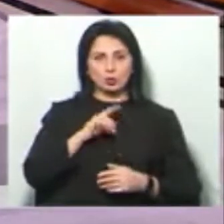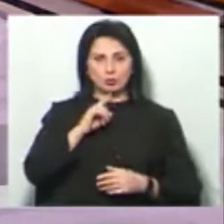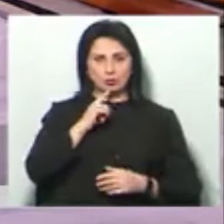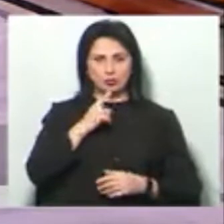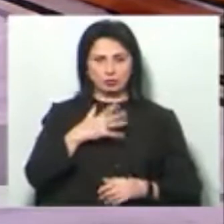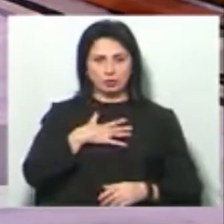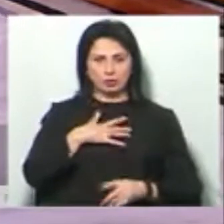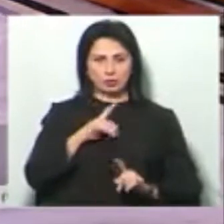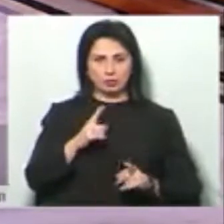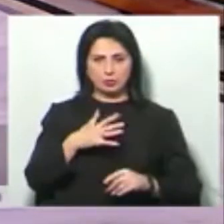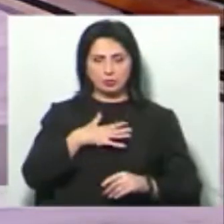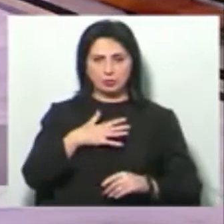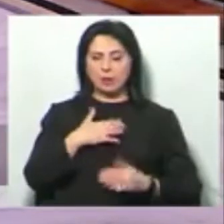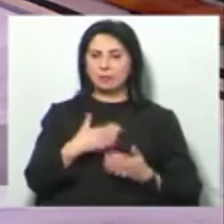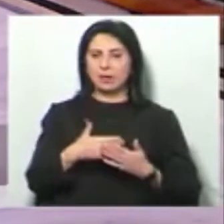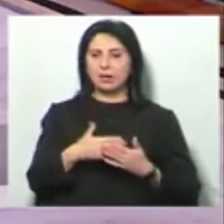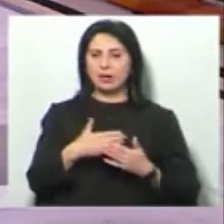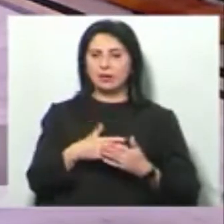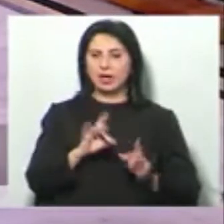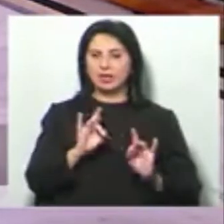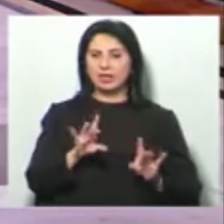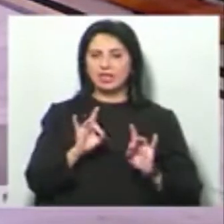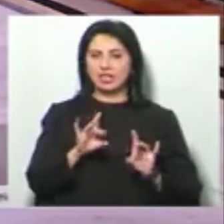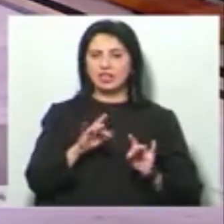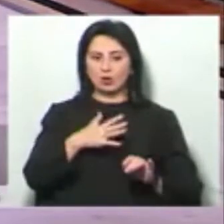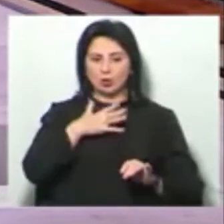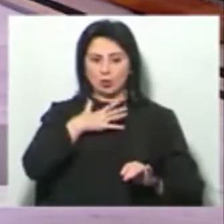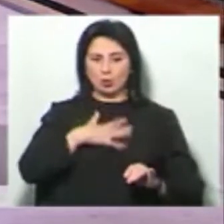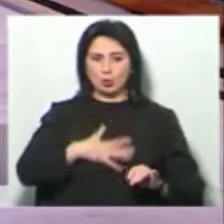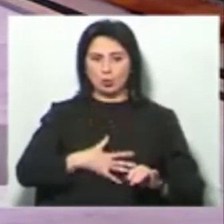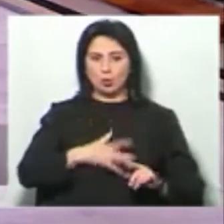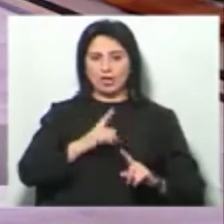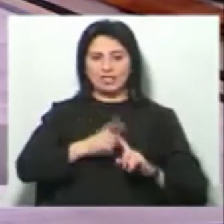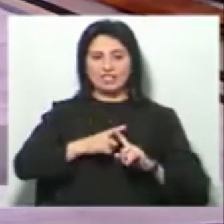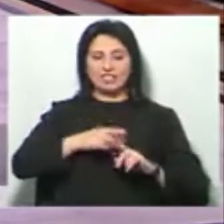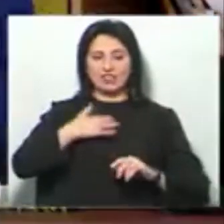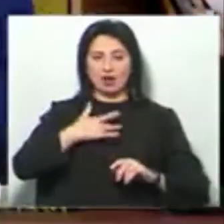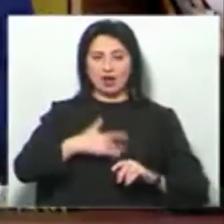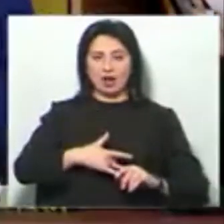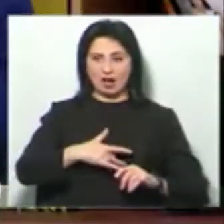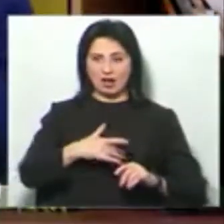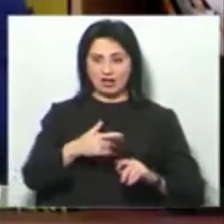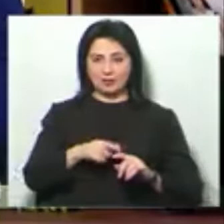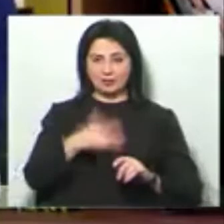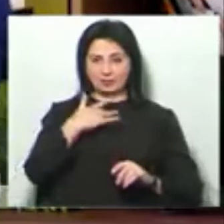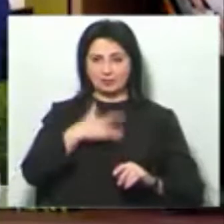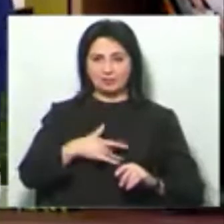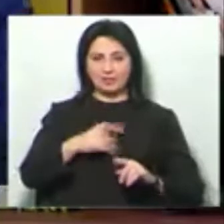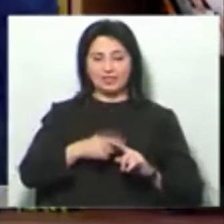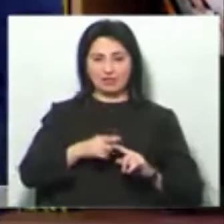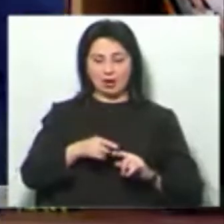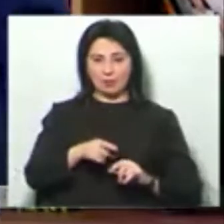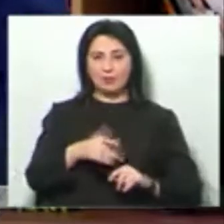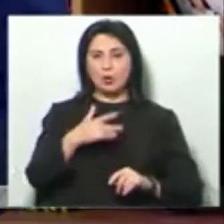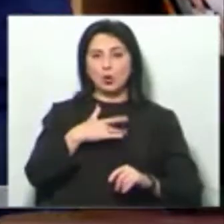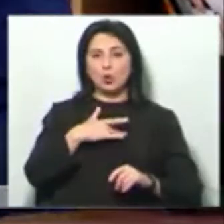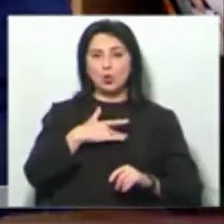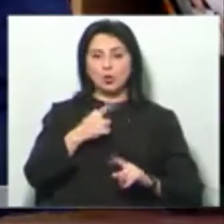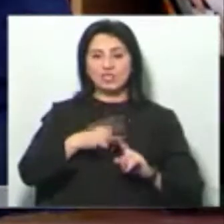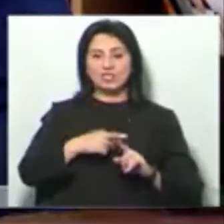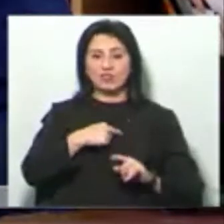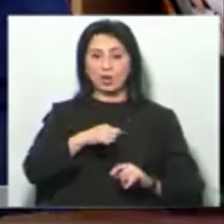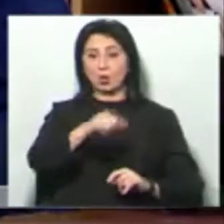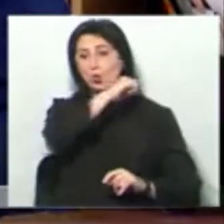გაძნელება, მაგალითად ტკივილი, გუმკერდის ძვლის მიდამოში, საპროექციო მიდამოში, გუმკერდის ძვლის